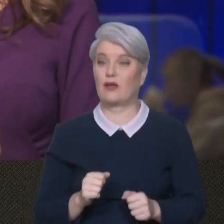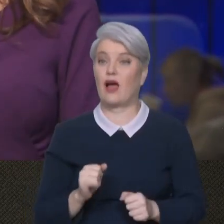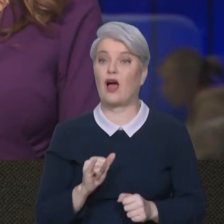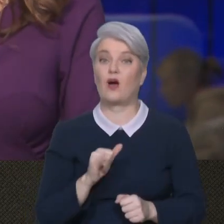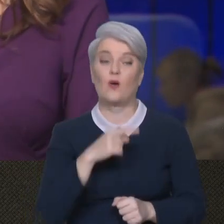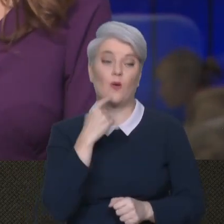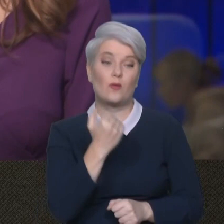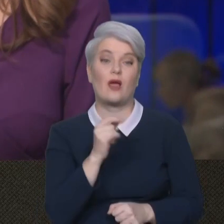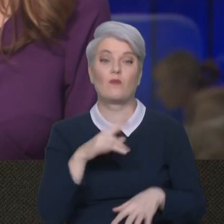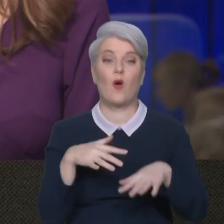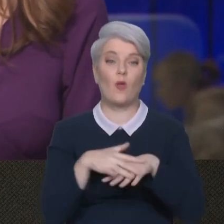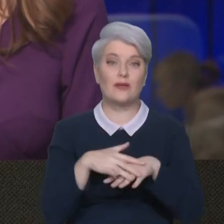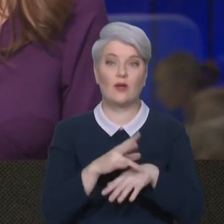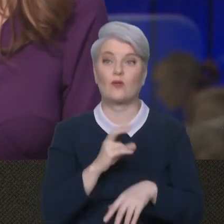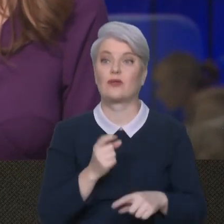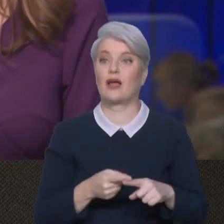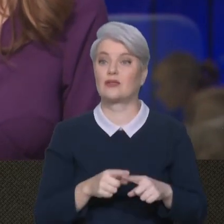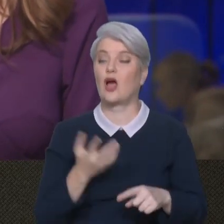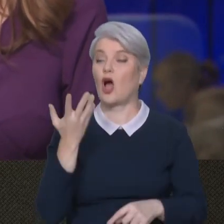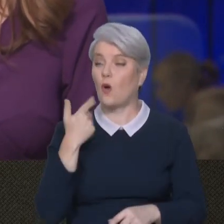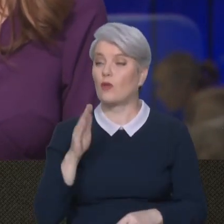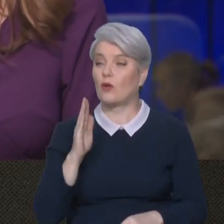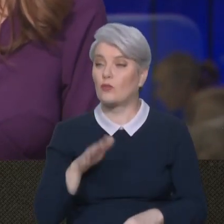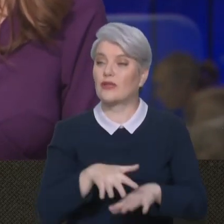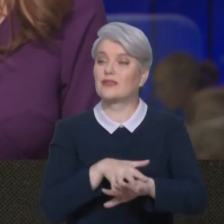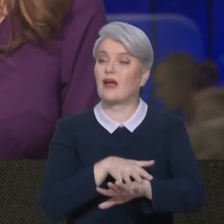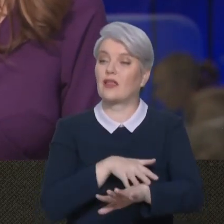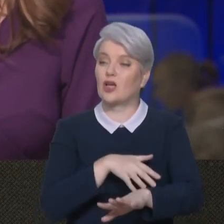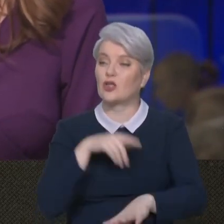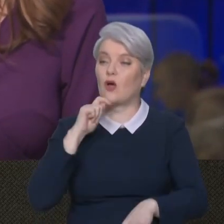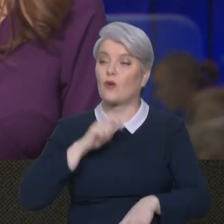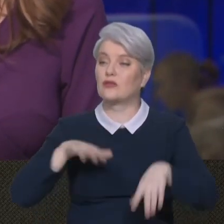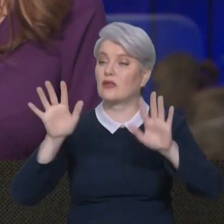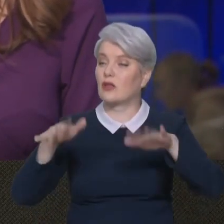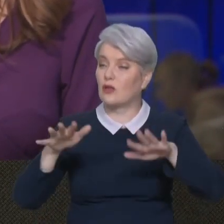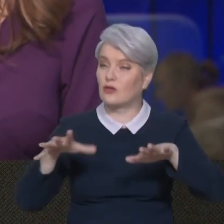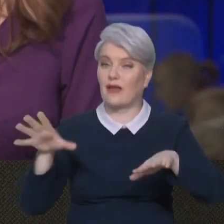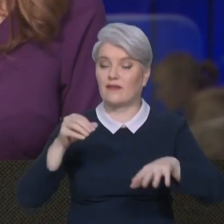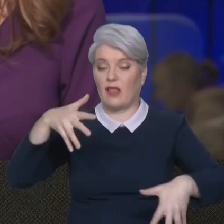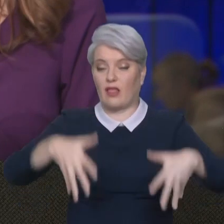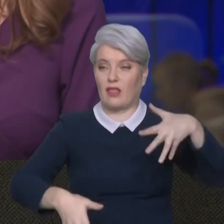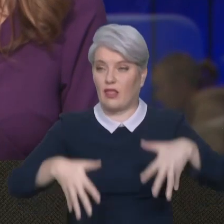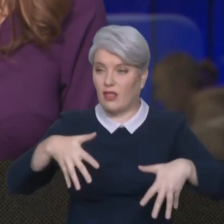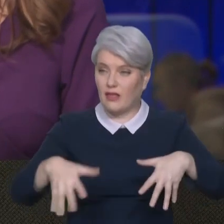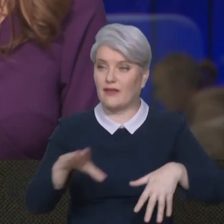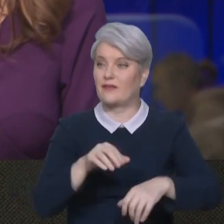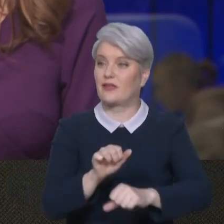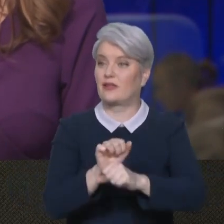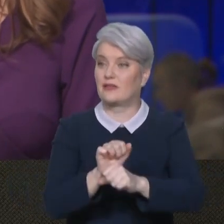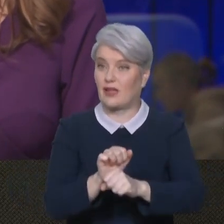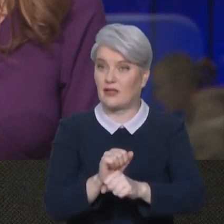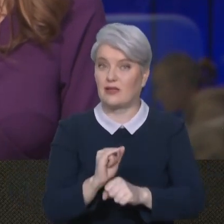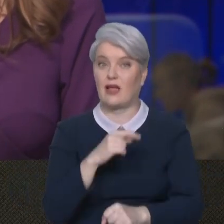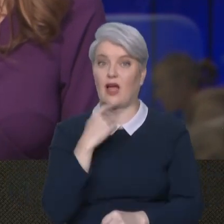в них поки розрахунок саме на це, що коли підуть затяжні осінні дощі, то все загрузне, все стане, а відповідно в